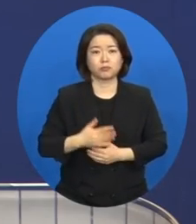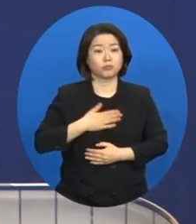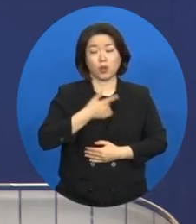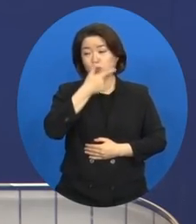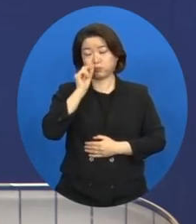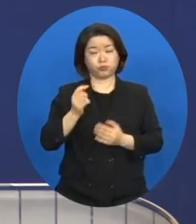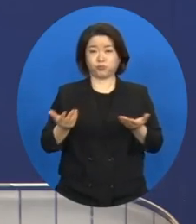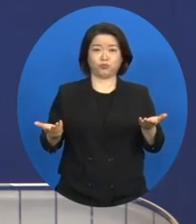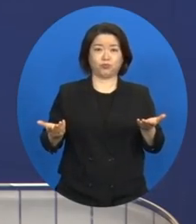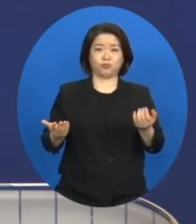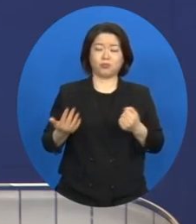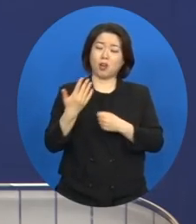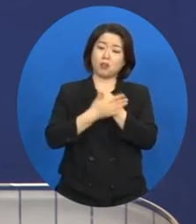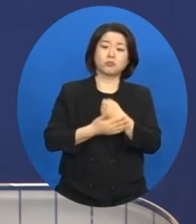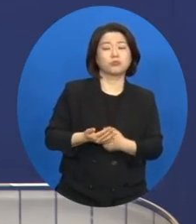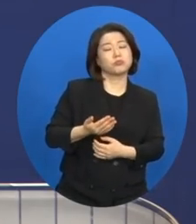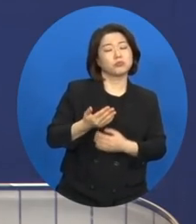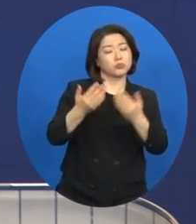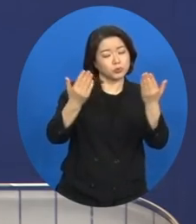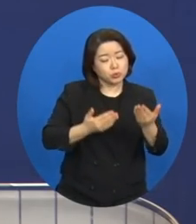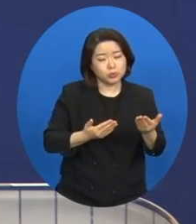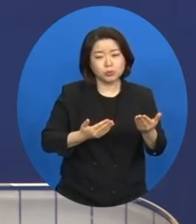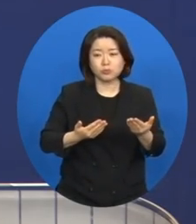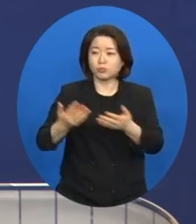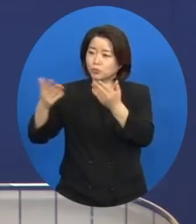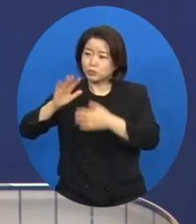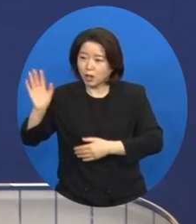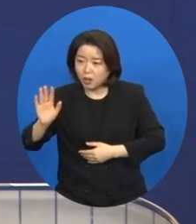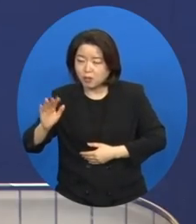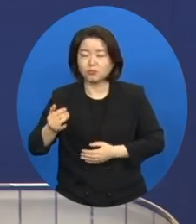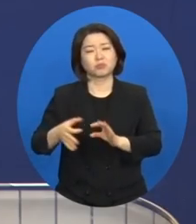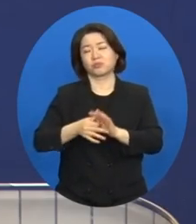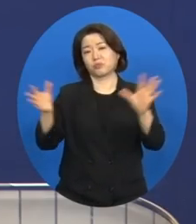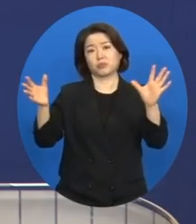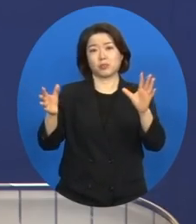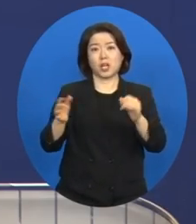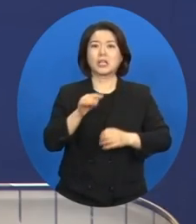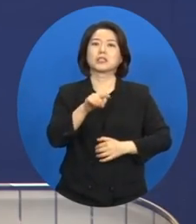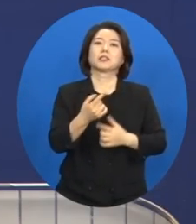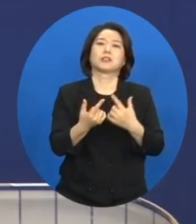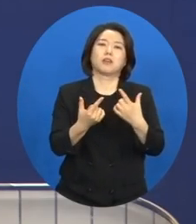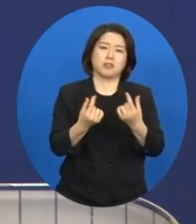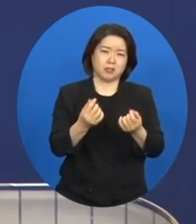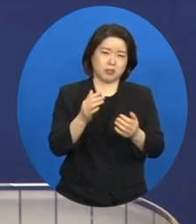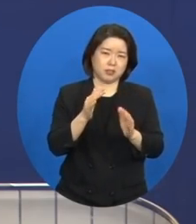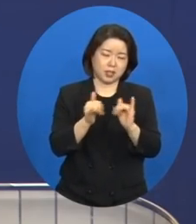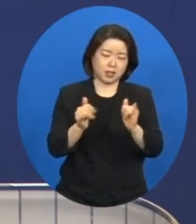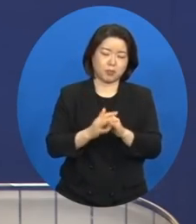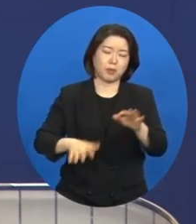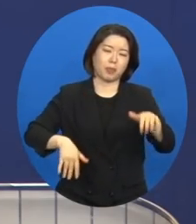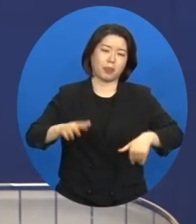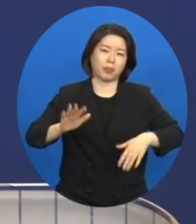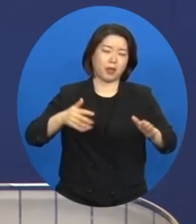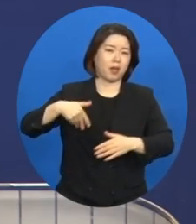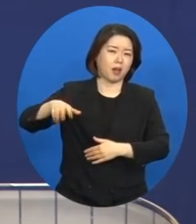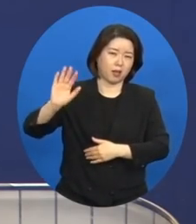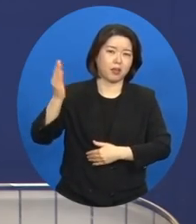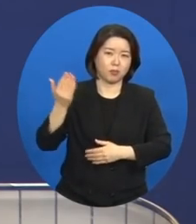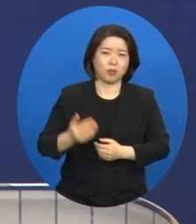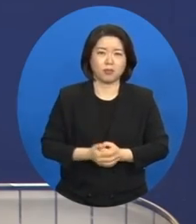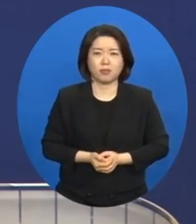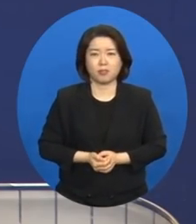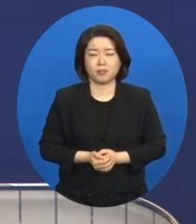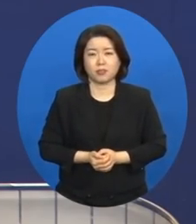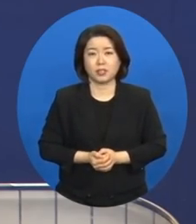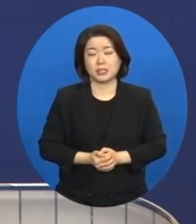없어. 은혜를 받아도 좋고 말아도 좋고 그런 사람은 죄송하지만 그냥 빈손으로 돌아가게 될 것입니다.